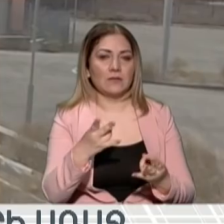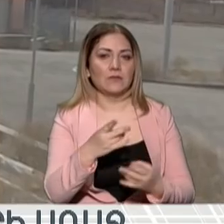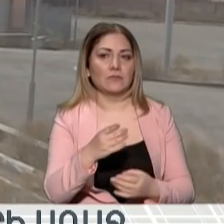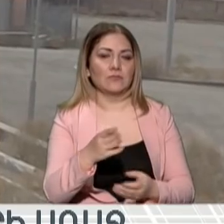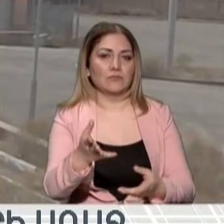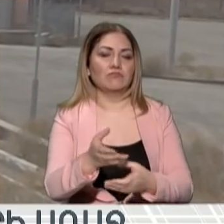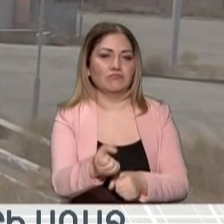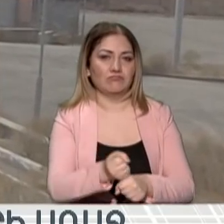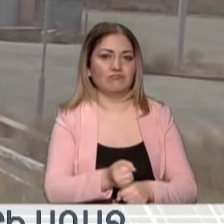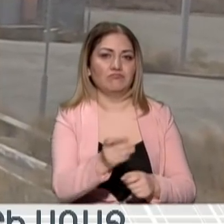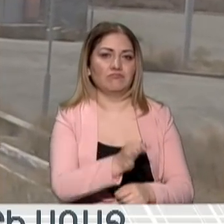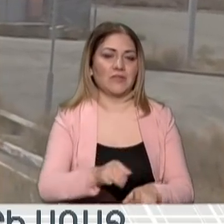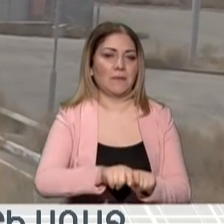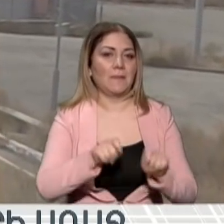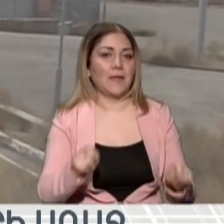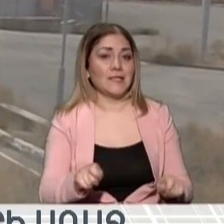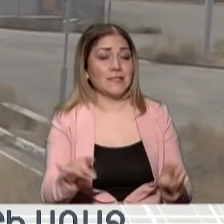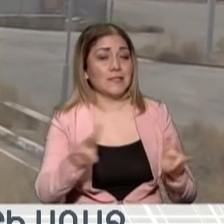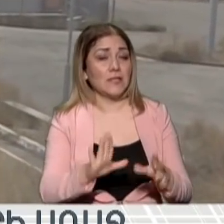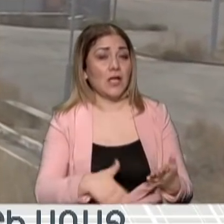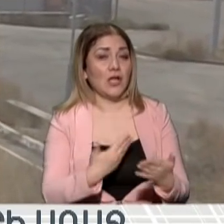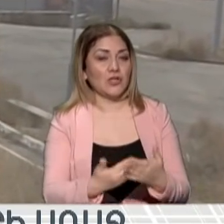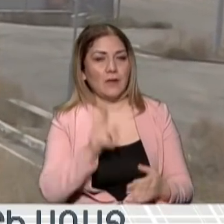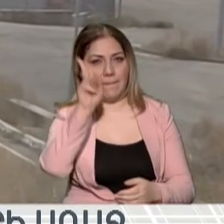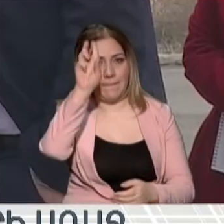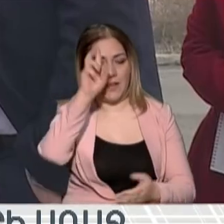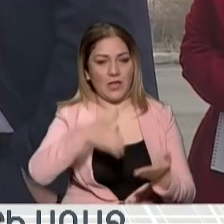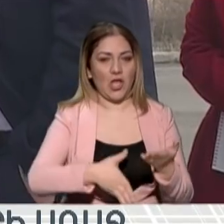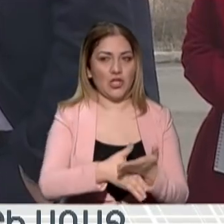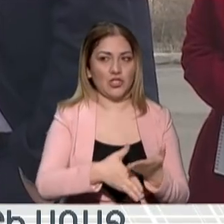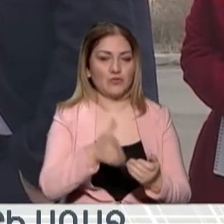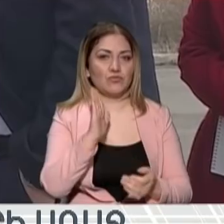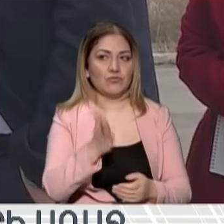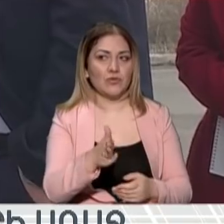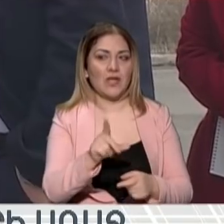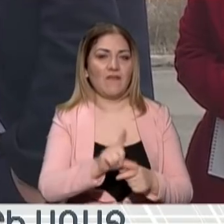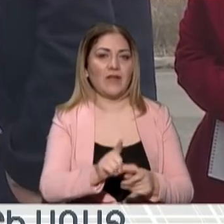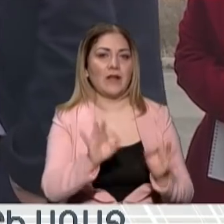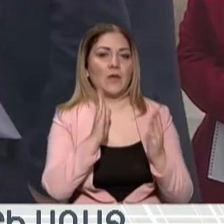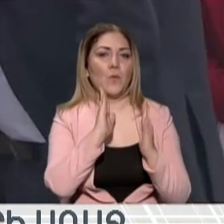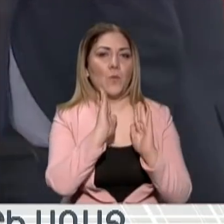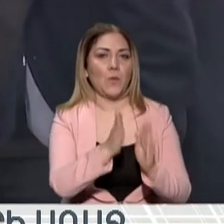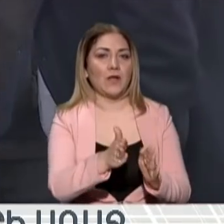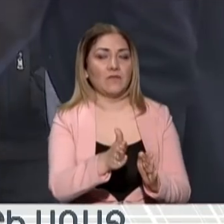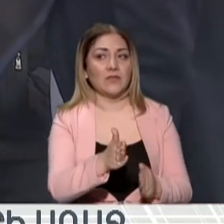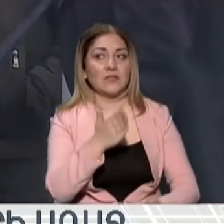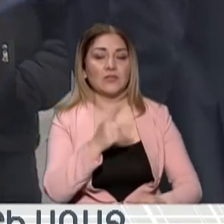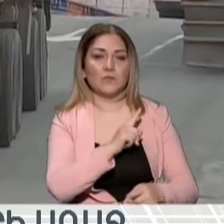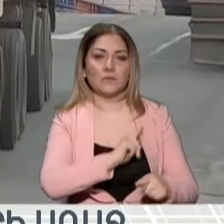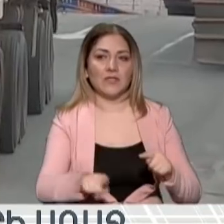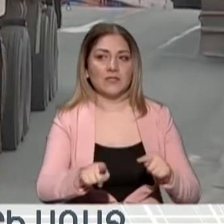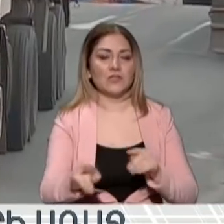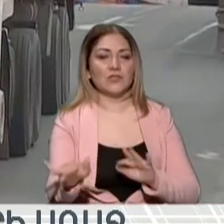մարզ։ Նախարարը հավաստիացնում է, այդ առաջարկներին պետական աջակցությունը կլինի ավելի հասցեական եւ հնարավորինս